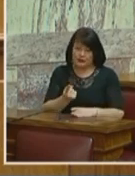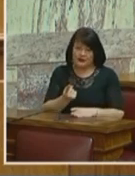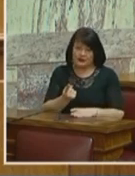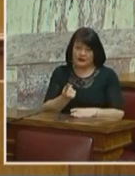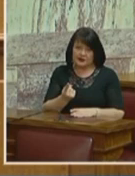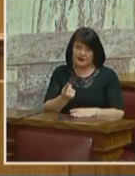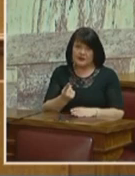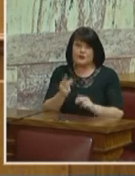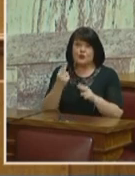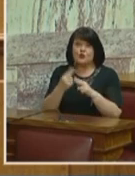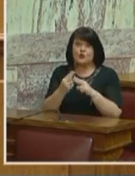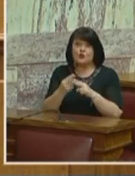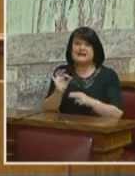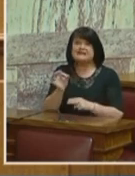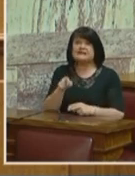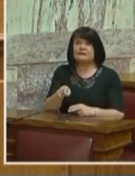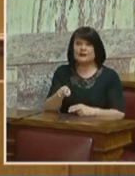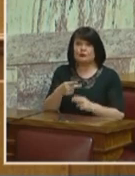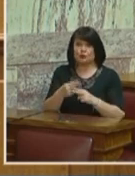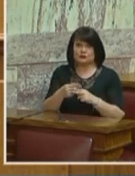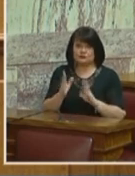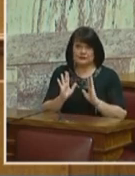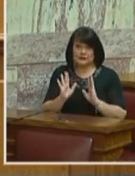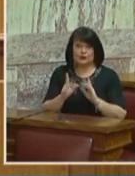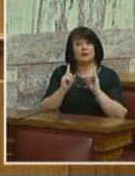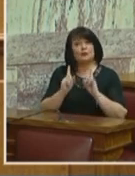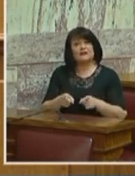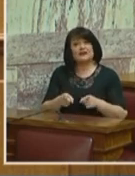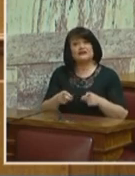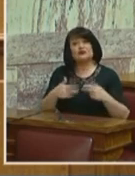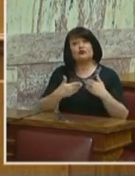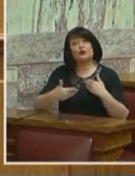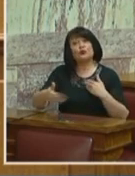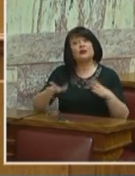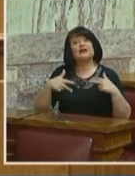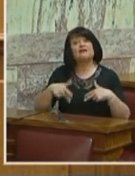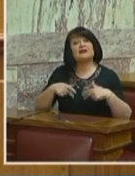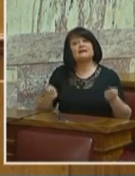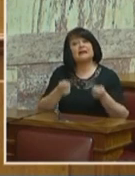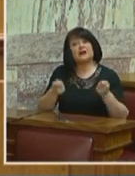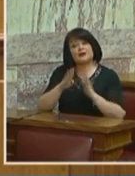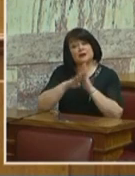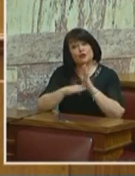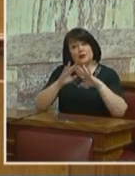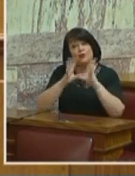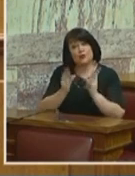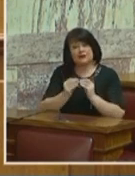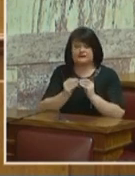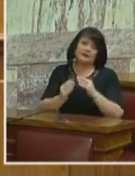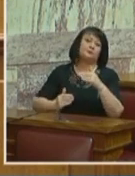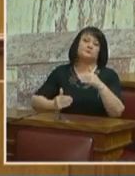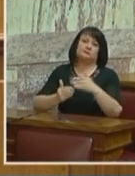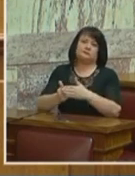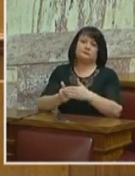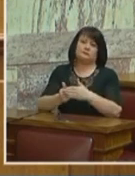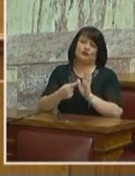καμπής για να κριθεί μια κυβερνητική θητεία που έδειξε τα όρια και τις δυνατότητές